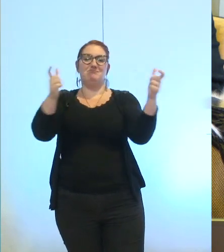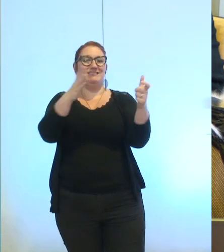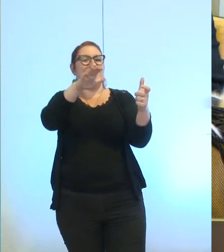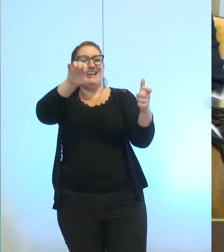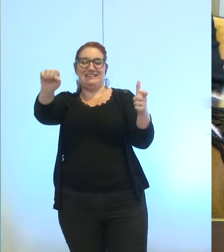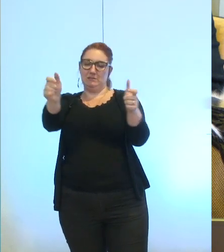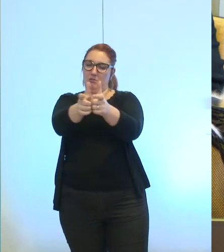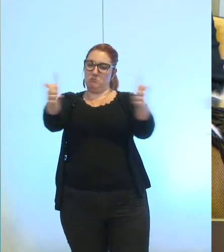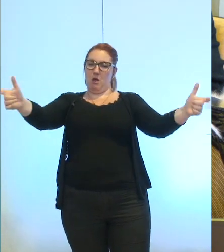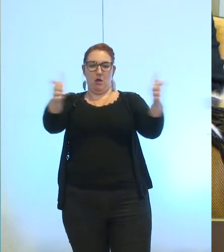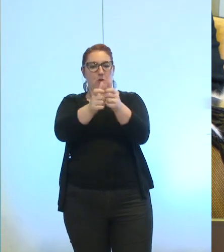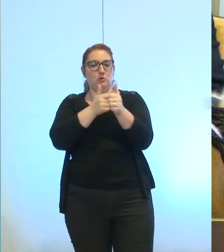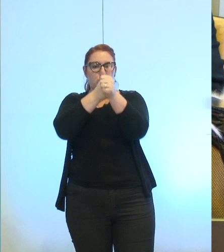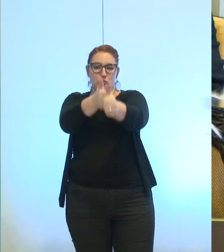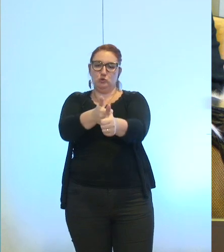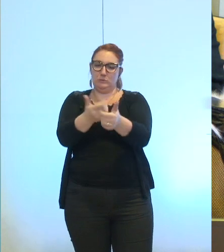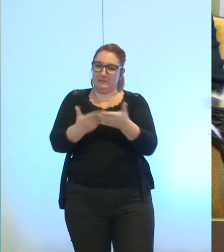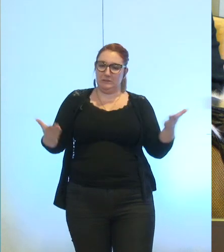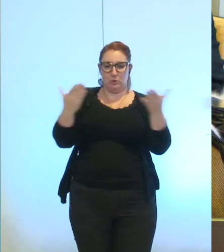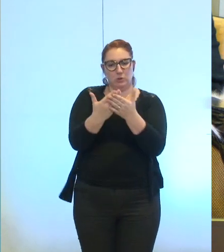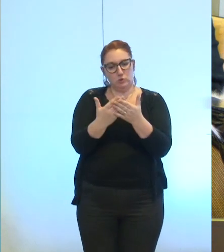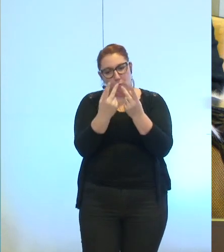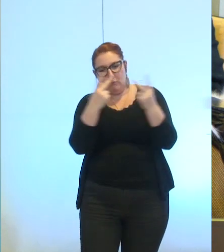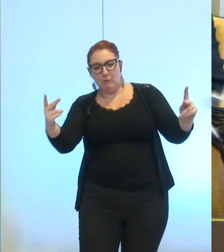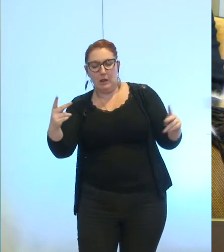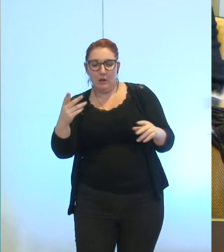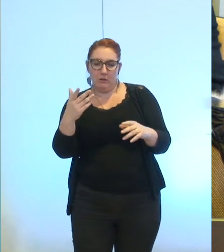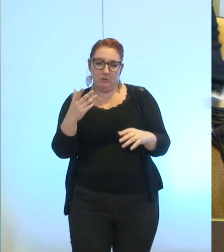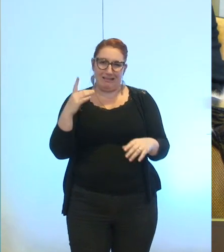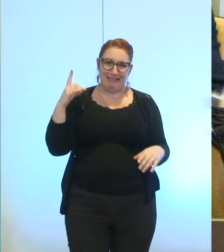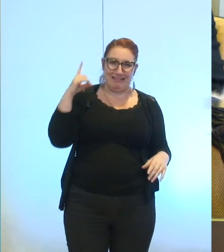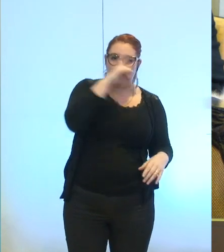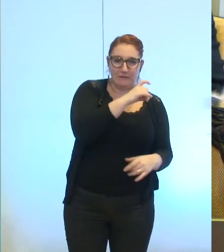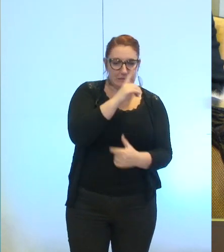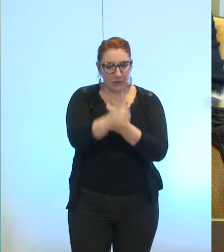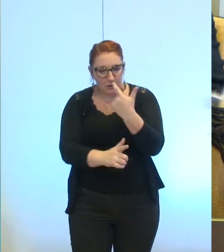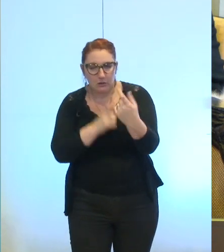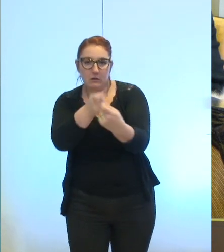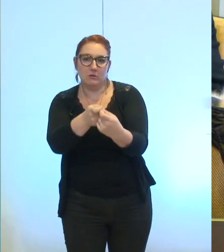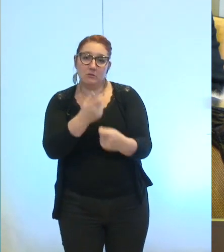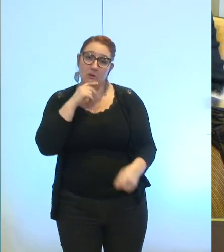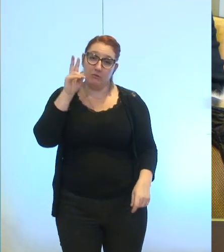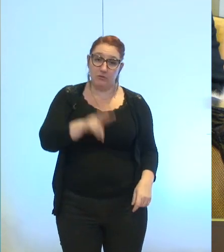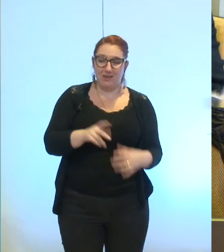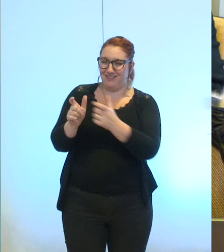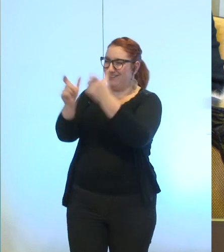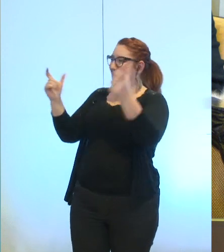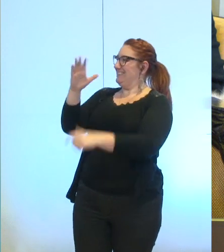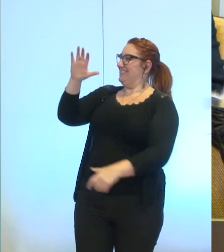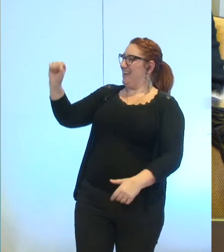significative des difficultés que connaît une ville et de ce fait il n'y a aucune raison de se réjouir de la taille du